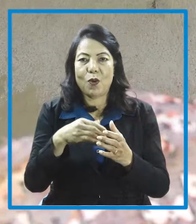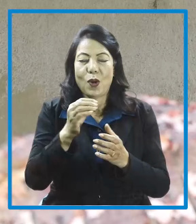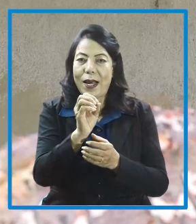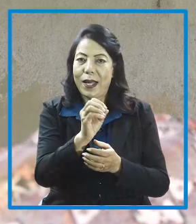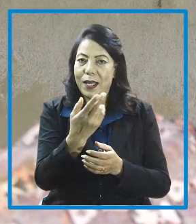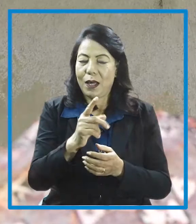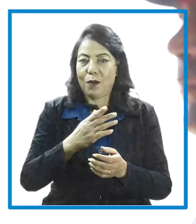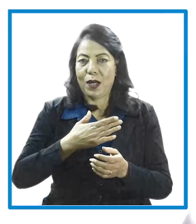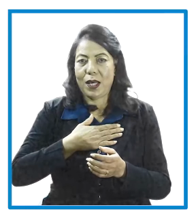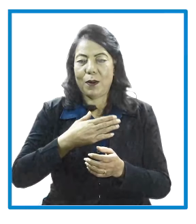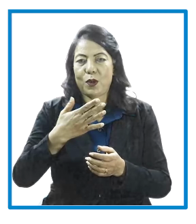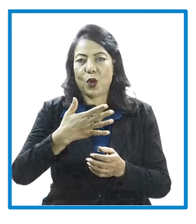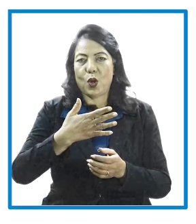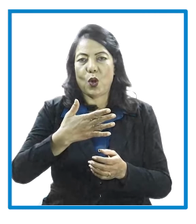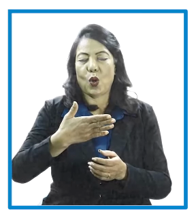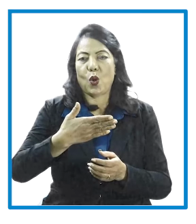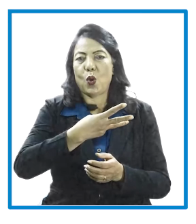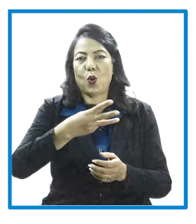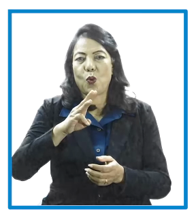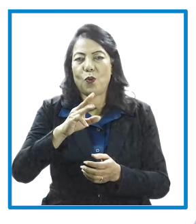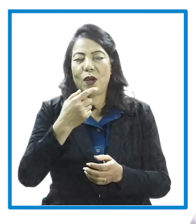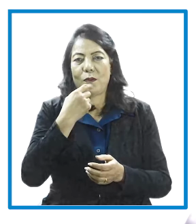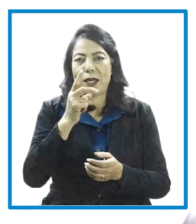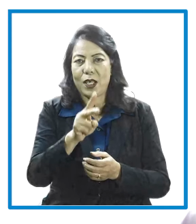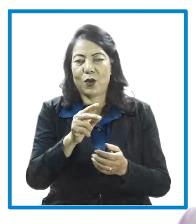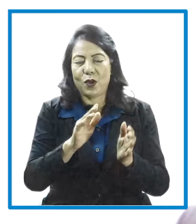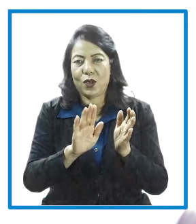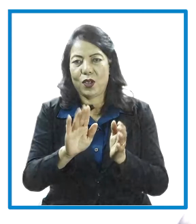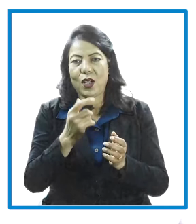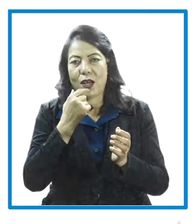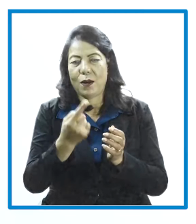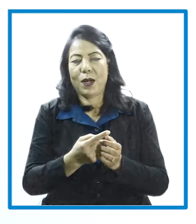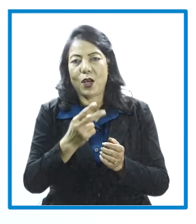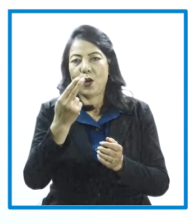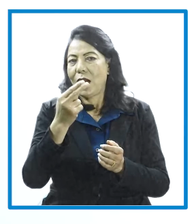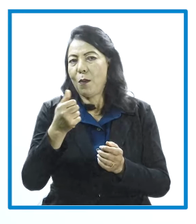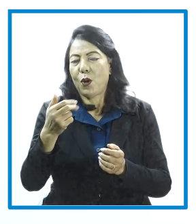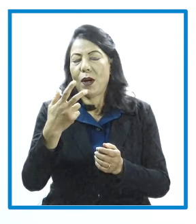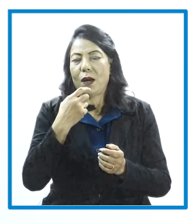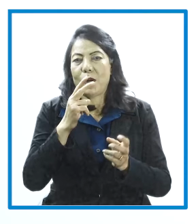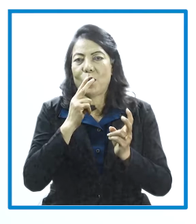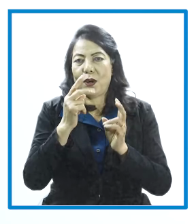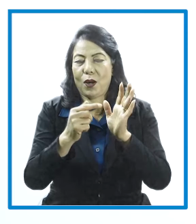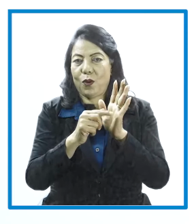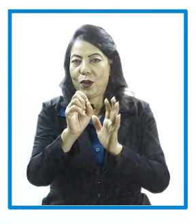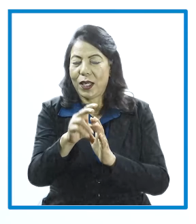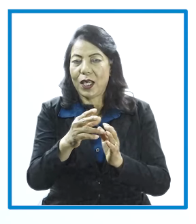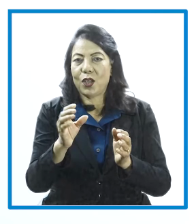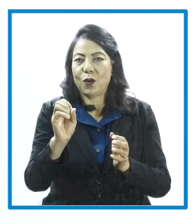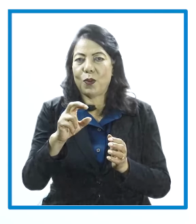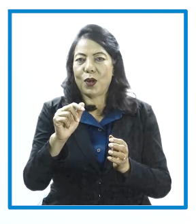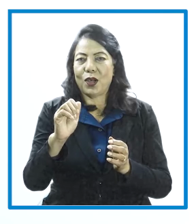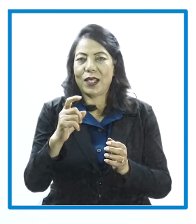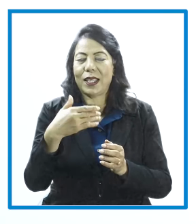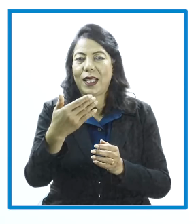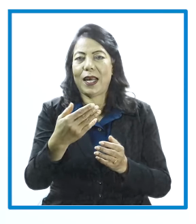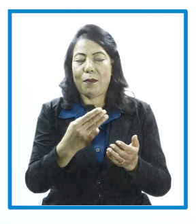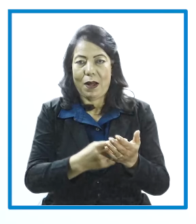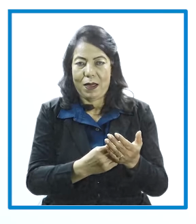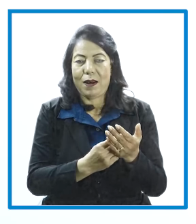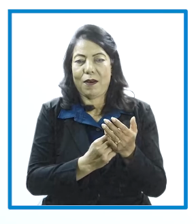पहिला चाहिँ समूहलाई दिएँ मैले लुम्ले भन्ने चाहिँ ल यो चाहिँ यस्तो छ है हुँदैन यो भएन भने मैले